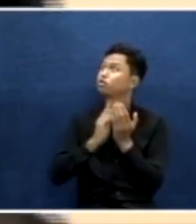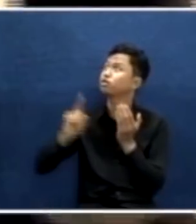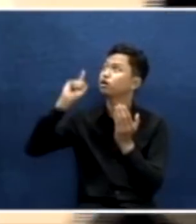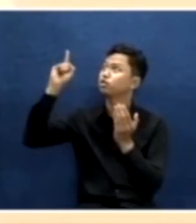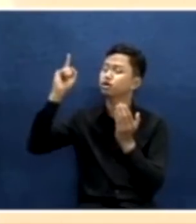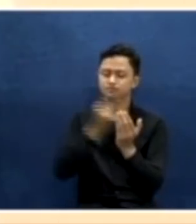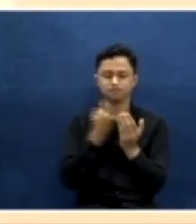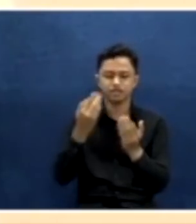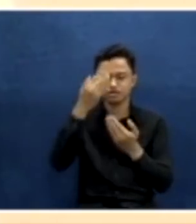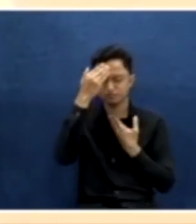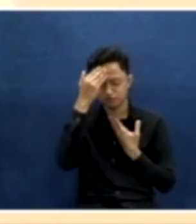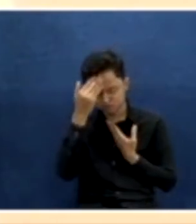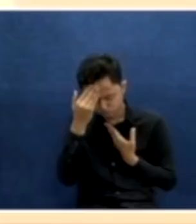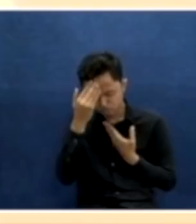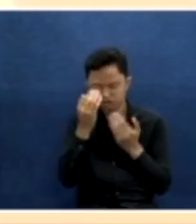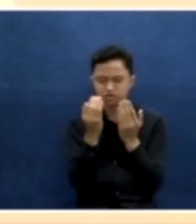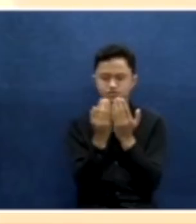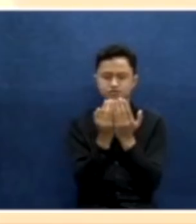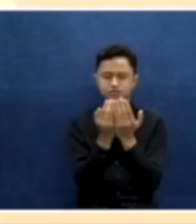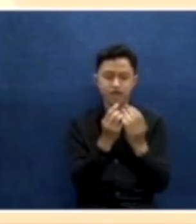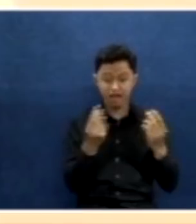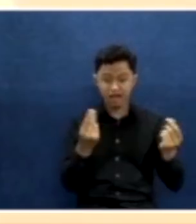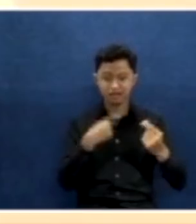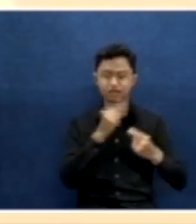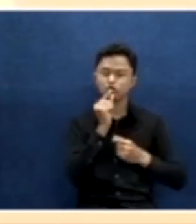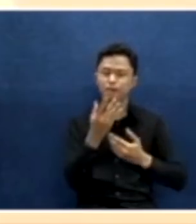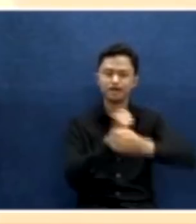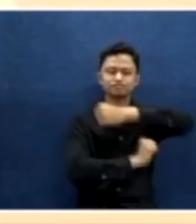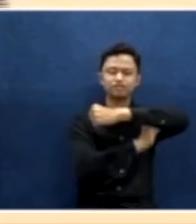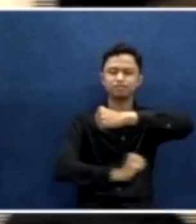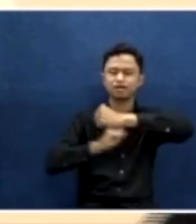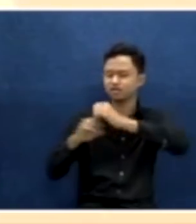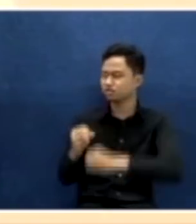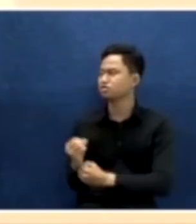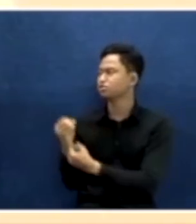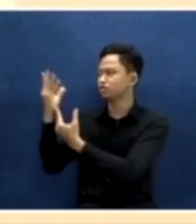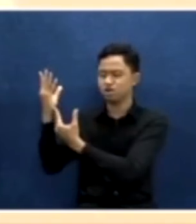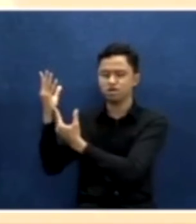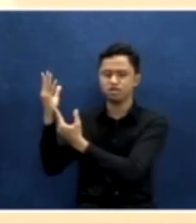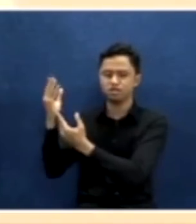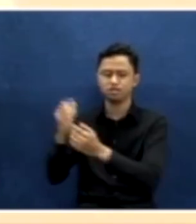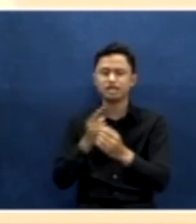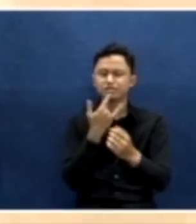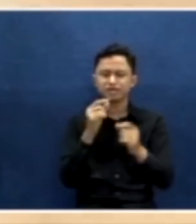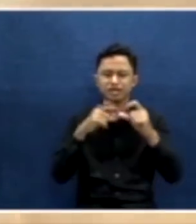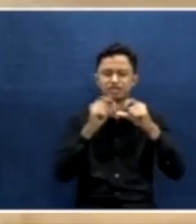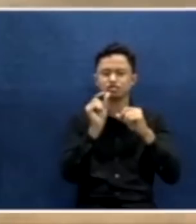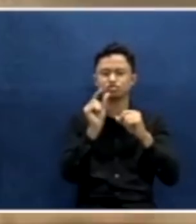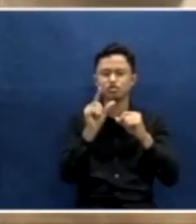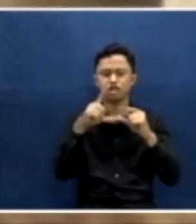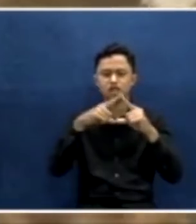bersyukur dan membangun harta kami jembatan kami untuk menuju kepada surga sebagaimana engkau melapangkan hartanya Sulaiman